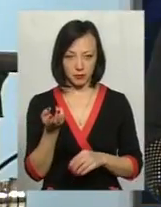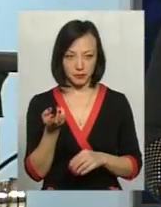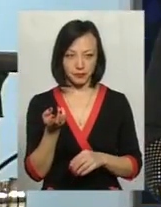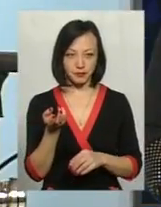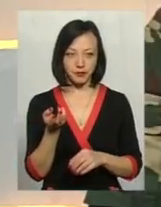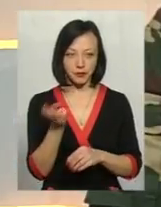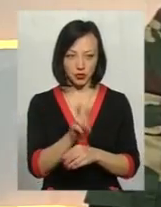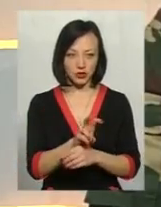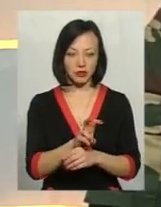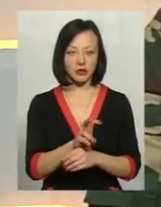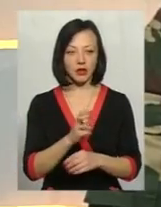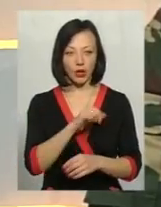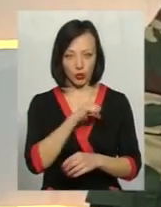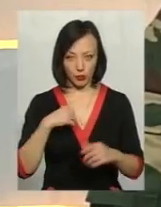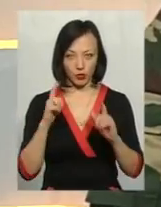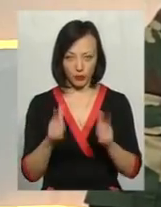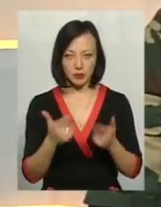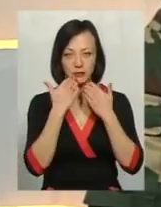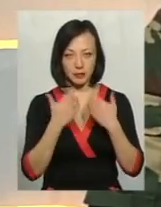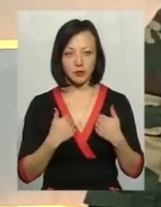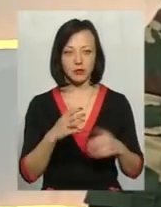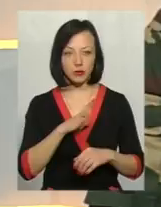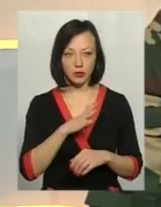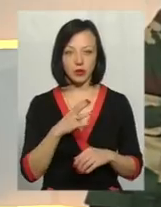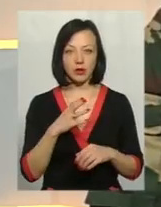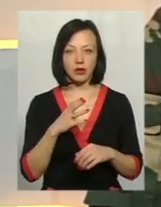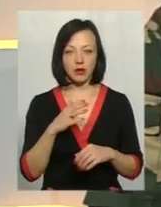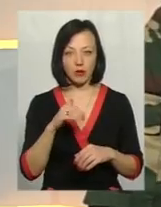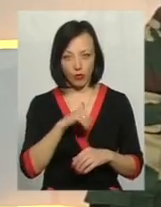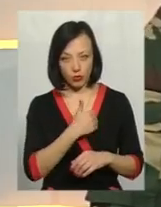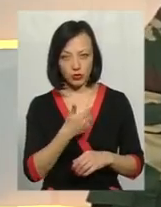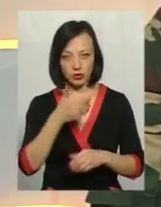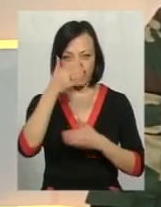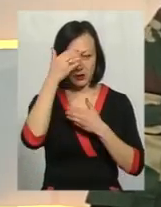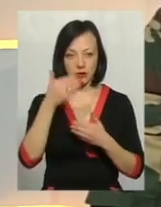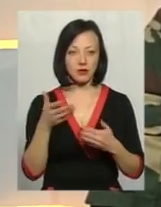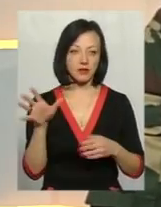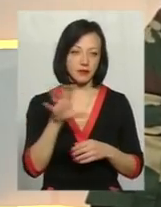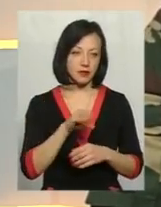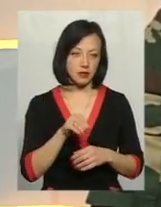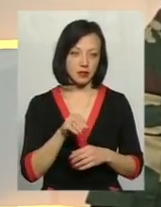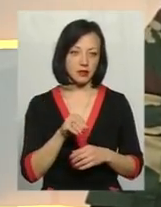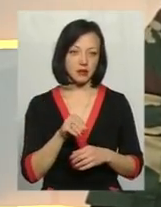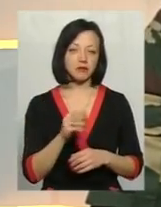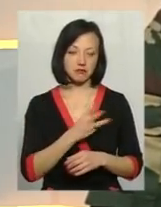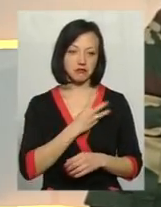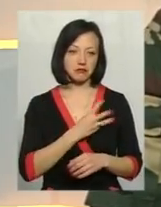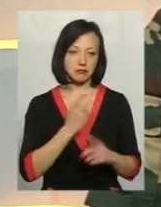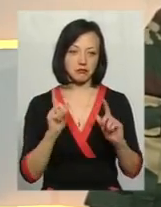Ну, як там запитували, хто хоче йти в Афганістан, звісно, всі виявили